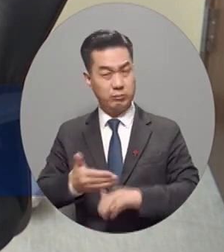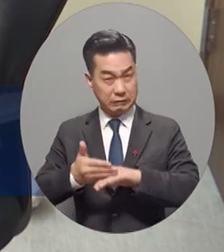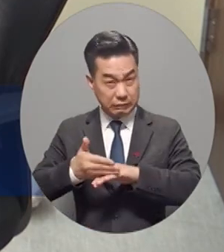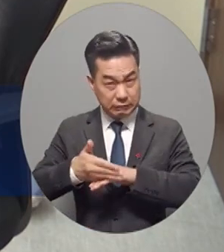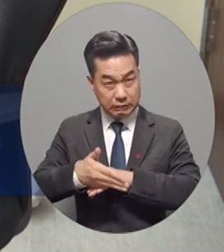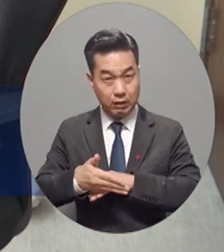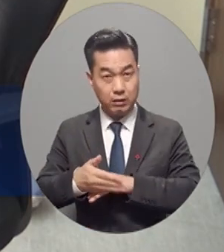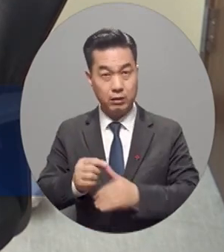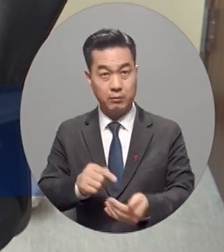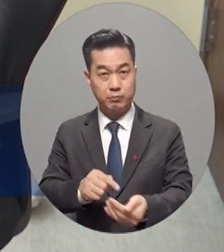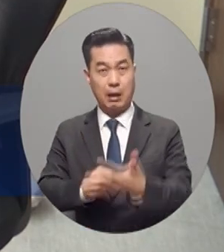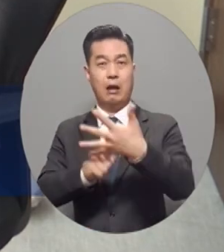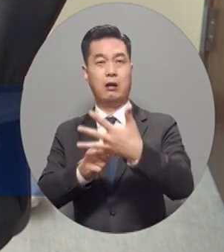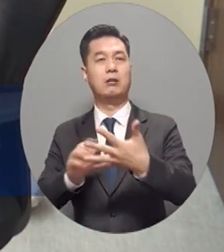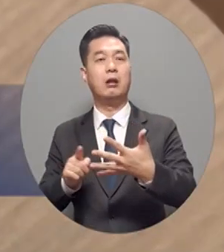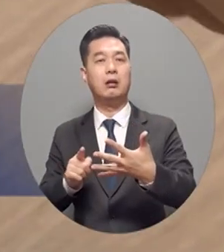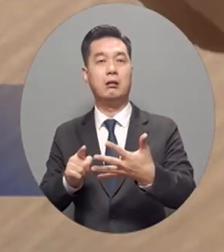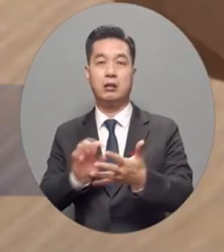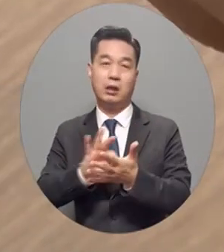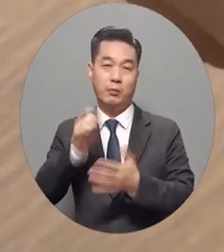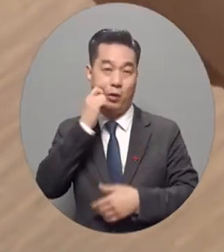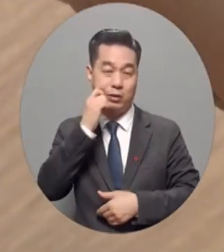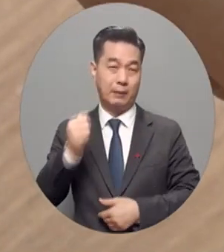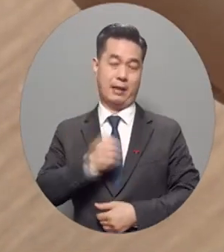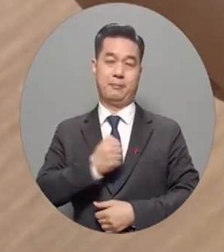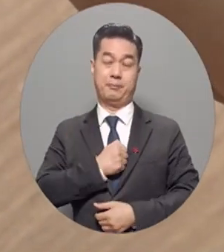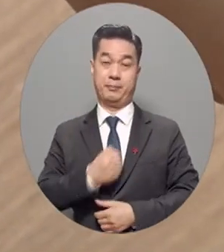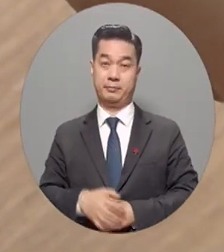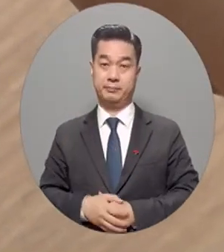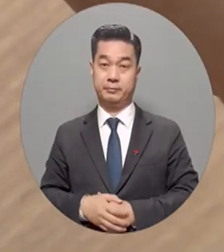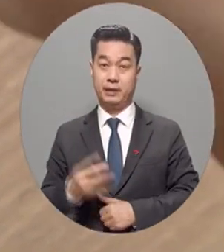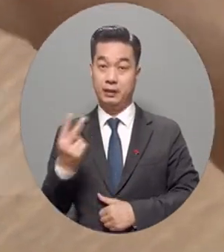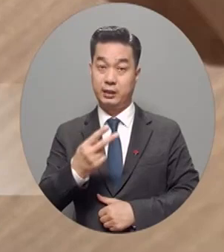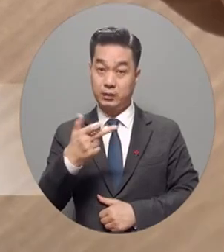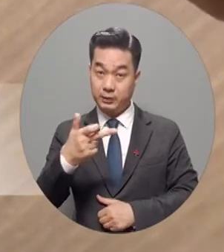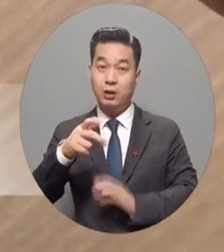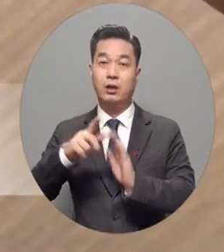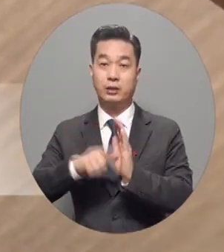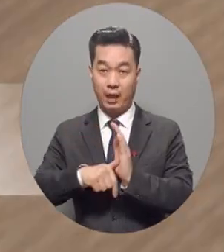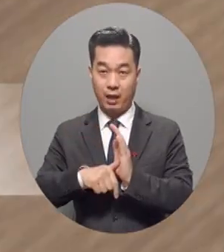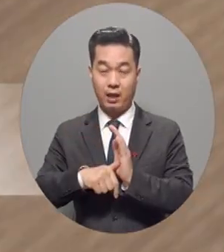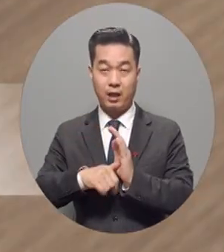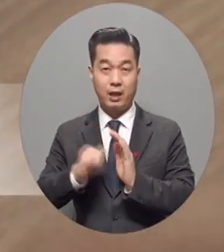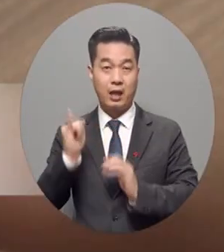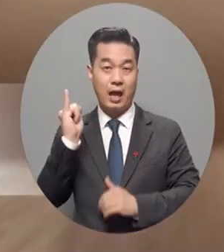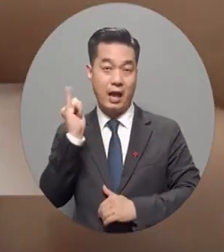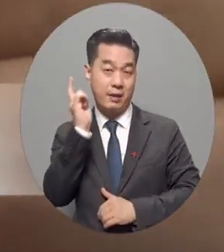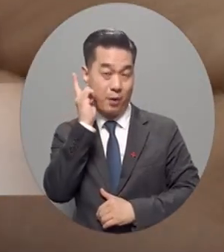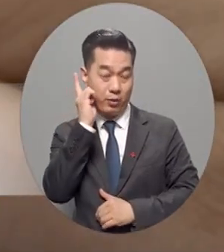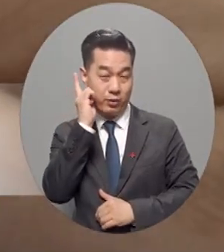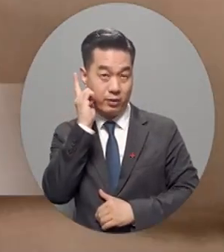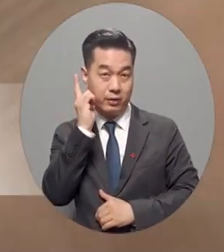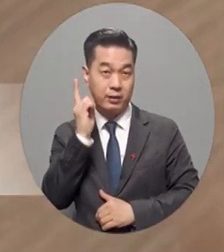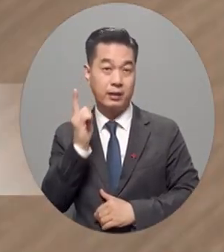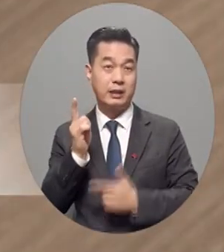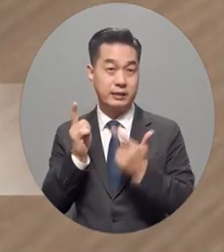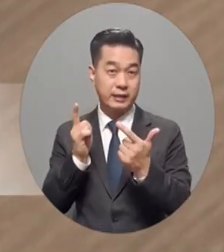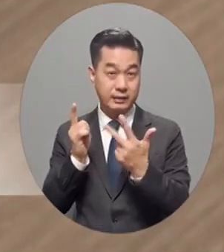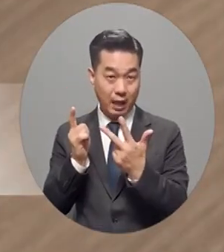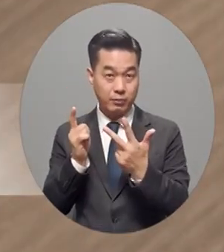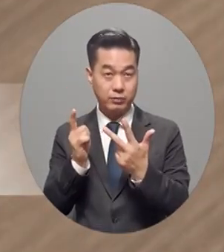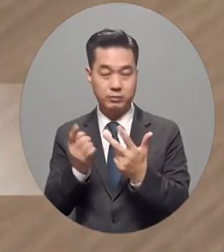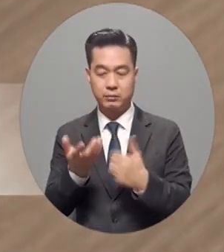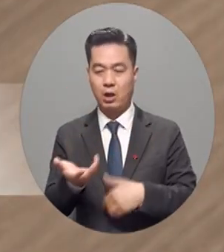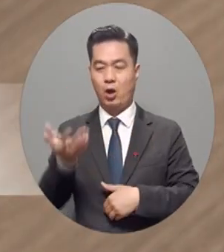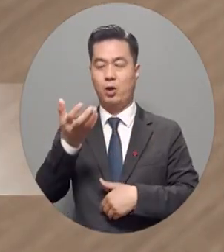되는데 안 뜨죠. 야, 이거 어떻게 쓰냐. 지난 2017년 아이폰 6와 7의 운영체제를 업데이트하자